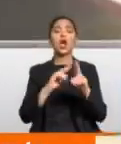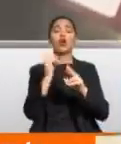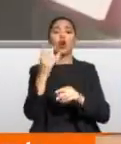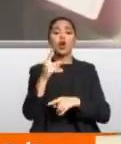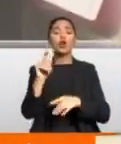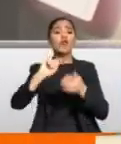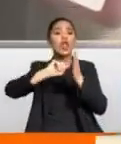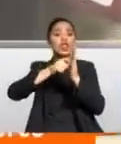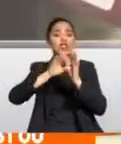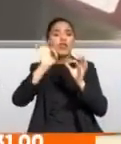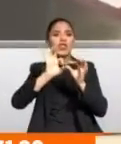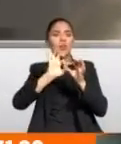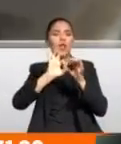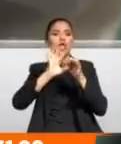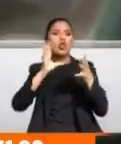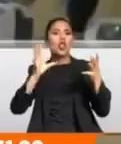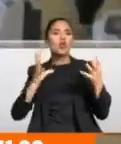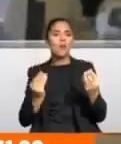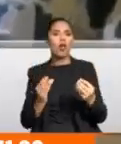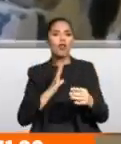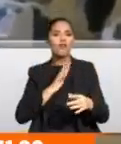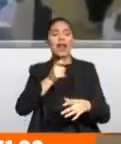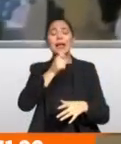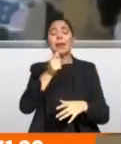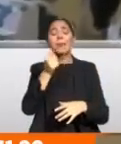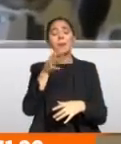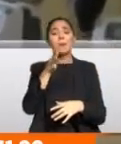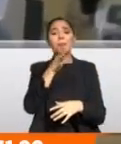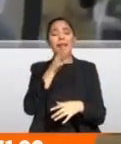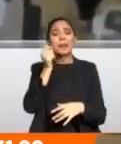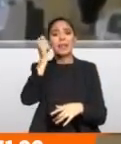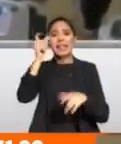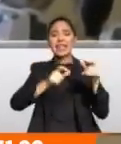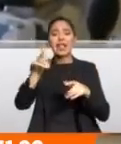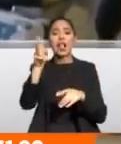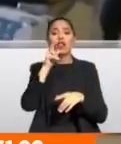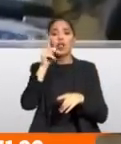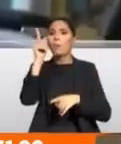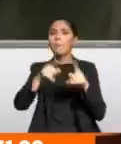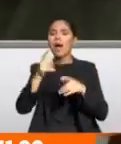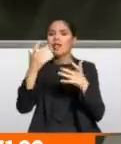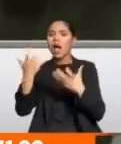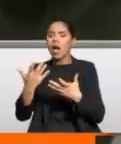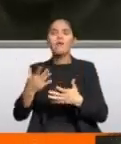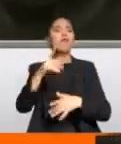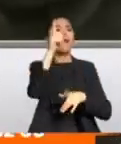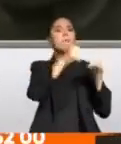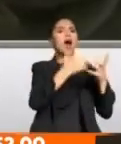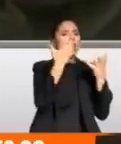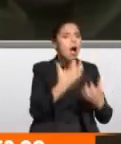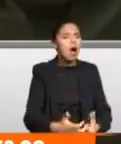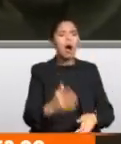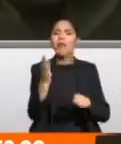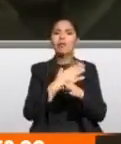COVID-19'un şifreleri yavaş yavaş çözülüyor. Bilim insanları en son hastalığın neden bazılarının hafif, bazılarının ise çok ağır